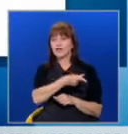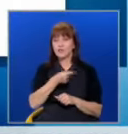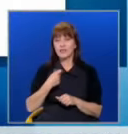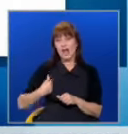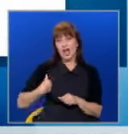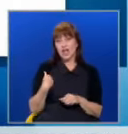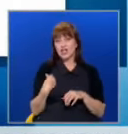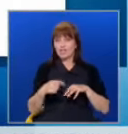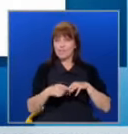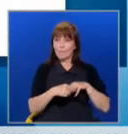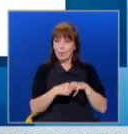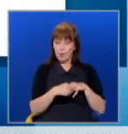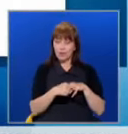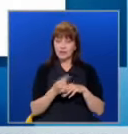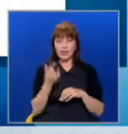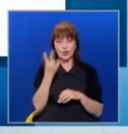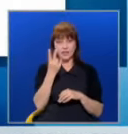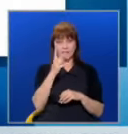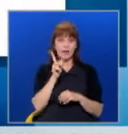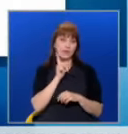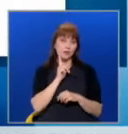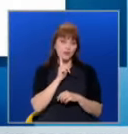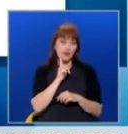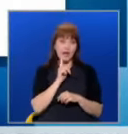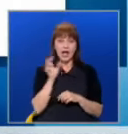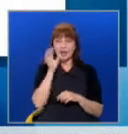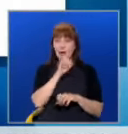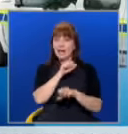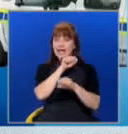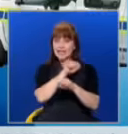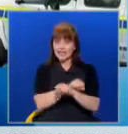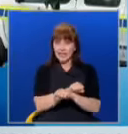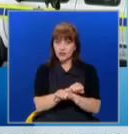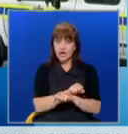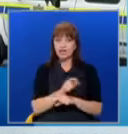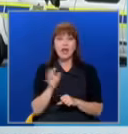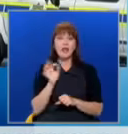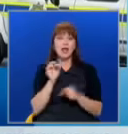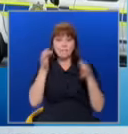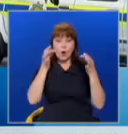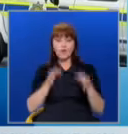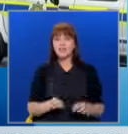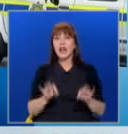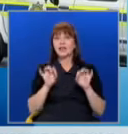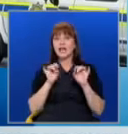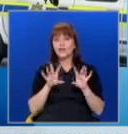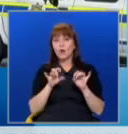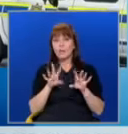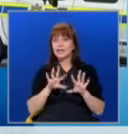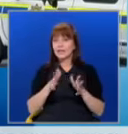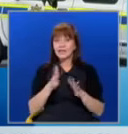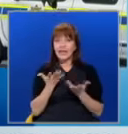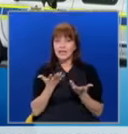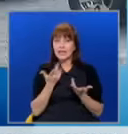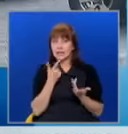съпруга, както и още двама души. До момента няма задържани, също така няма и официална информация дали има